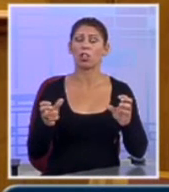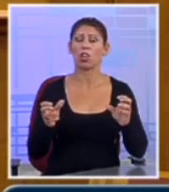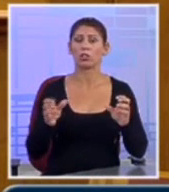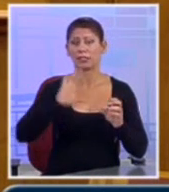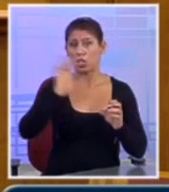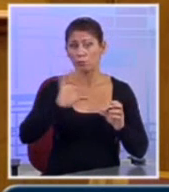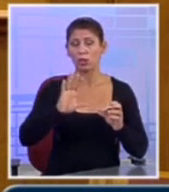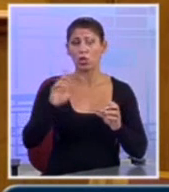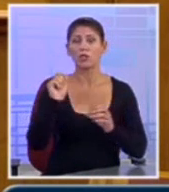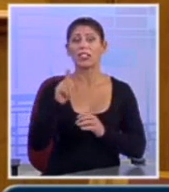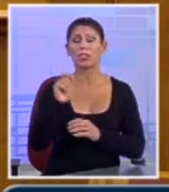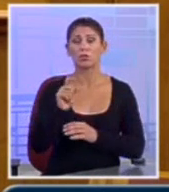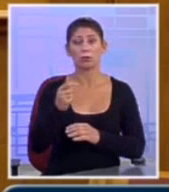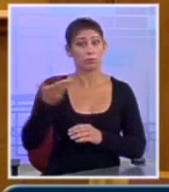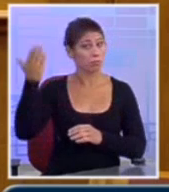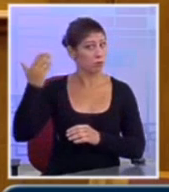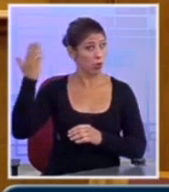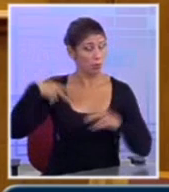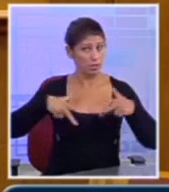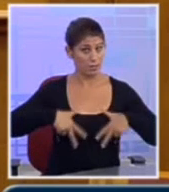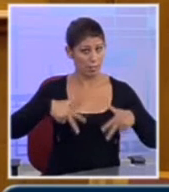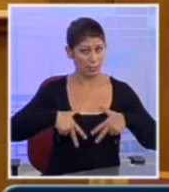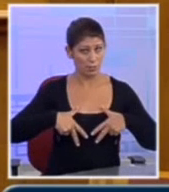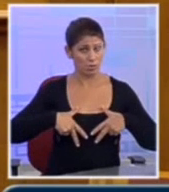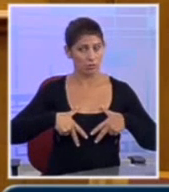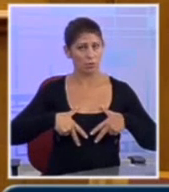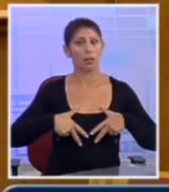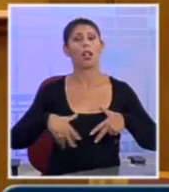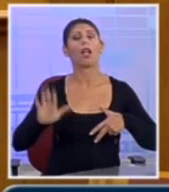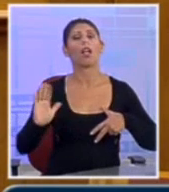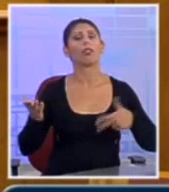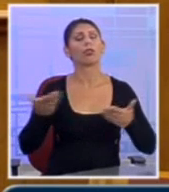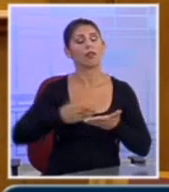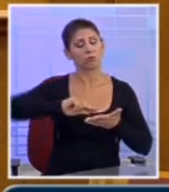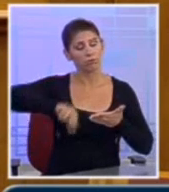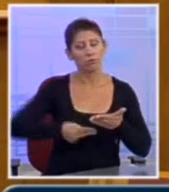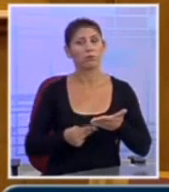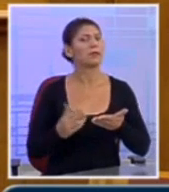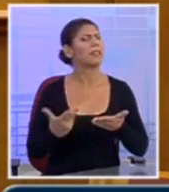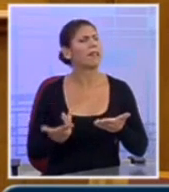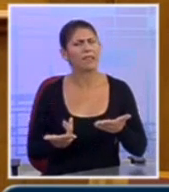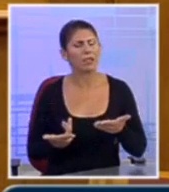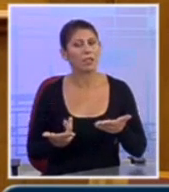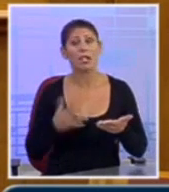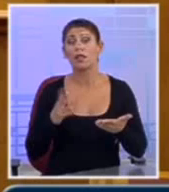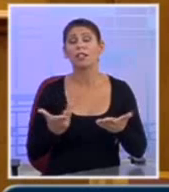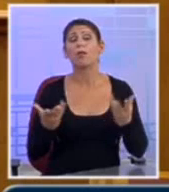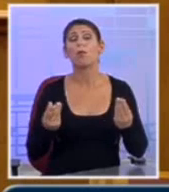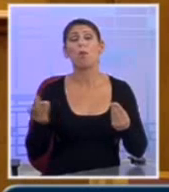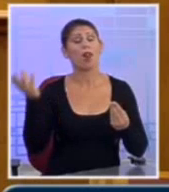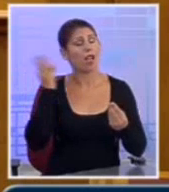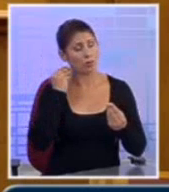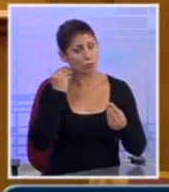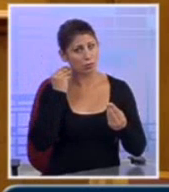οποία οι προηγούμενες κυβερνήσεις δεν έβαζαν την υπογραφή τους. Γιατί άραγε? Διότι πολλά